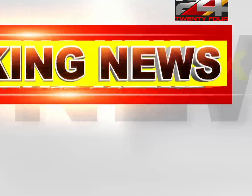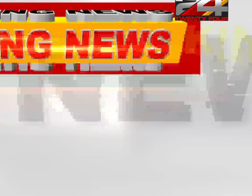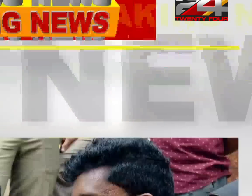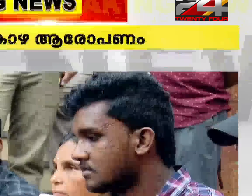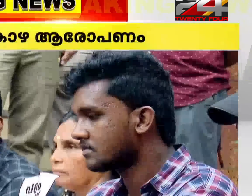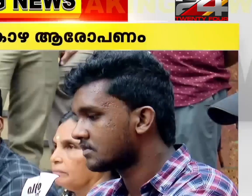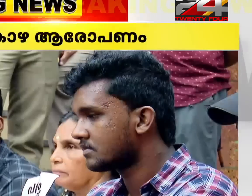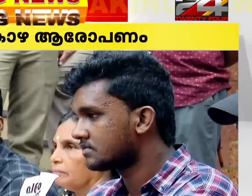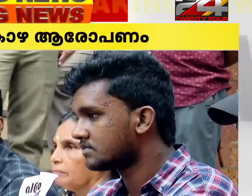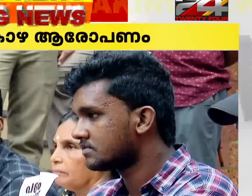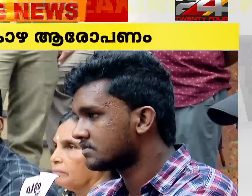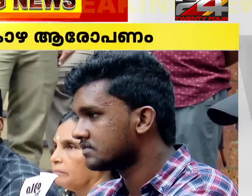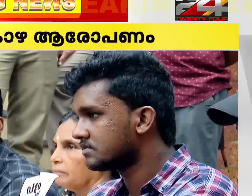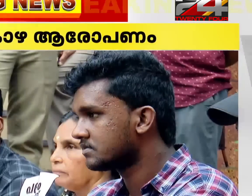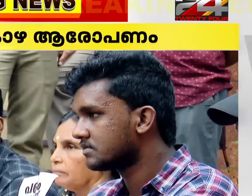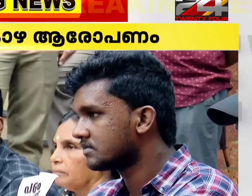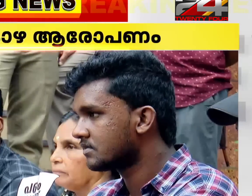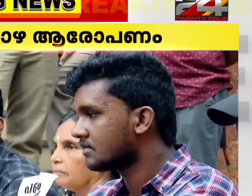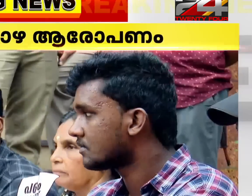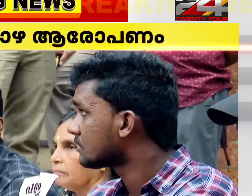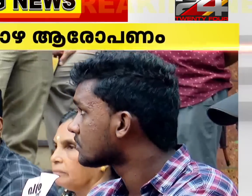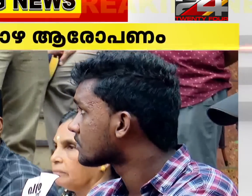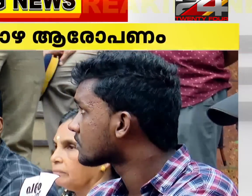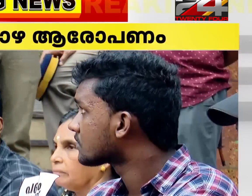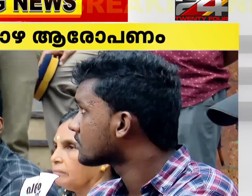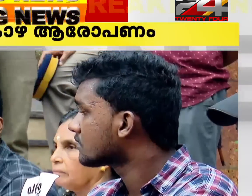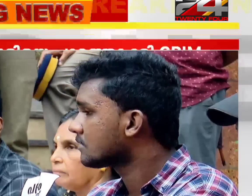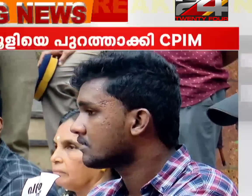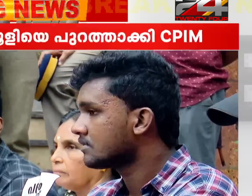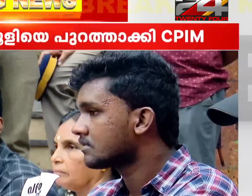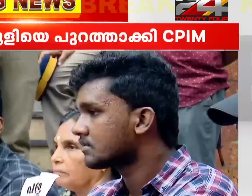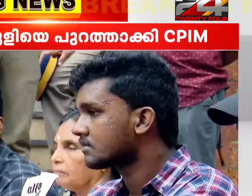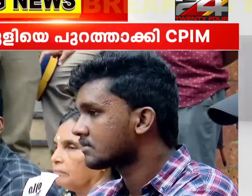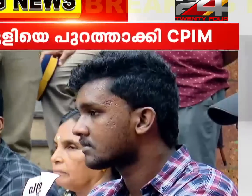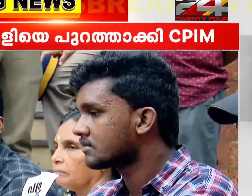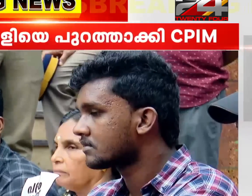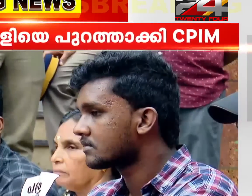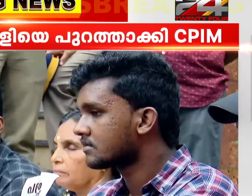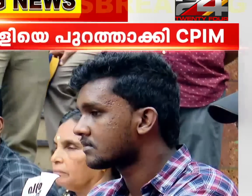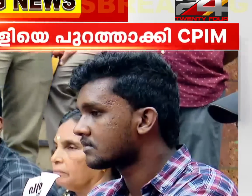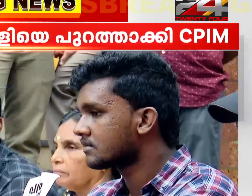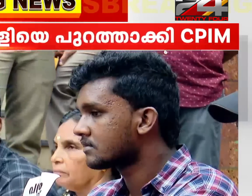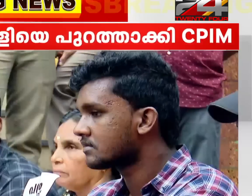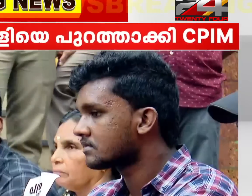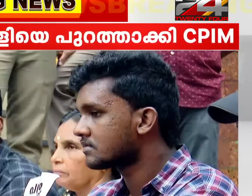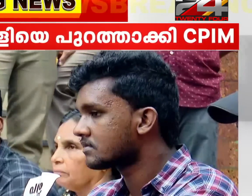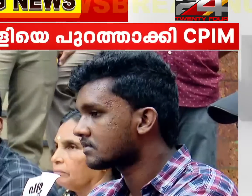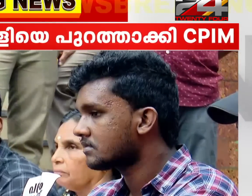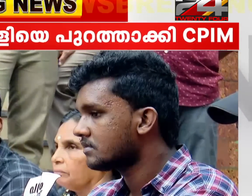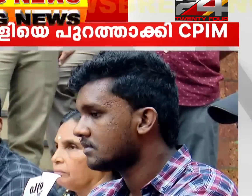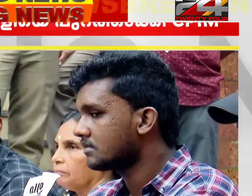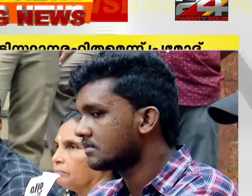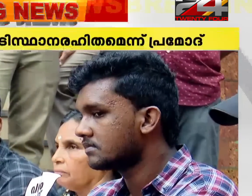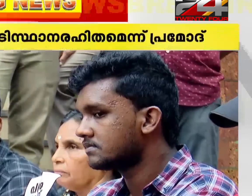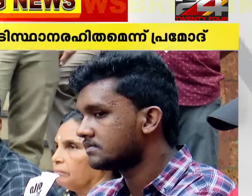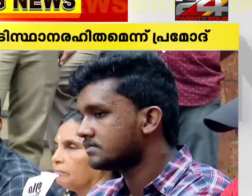പ്രമോദ് കോട്ടൂളിയുടെ ആവശ്യം. ഇന്നാണ് പ്രമോദ് കോട്ടൂളിക്കെതിരെ CPM-ന്റെ നടപടി ഉണ്ടായത്. പ്രാഥമിക അംഗത്വത്തിൽ നിന്ന് പുറത്താക്കുകയായിരുന്നു. അതിന്